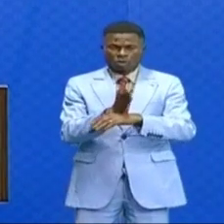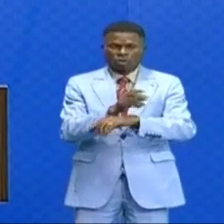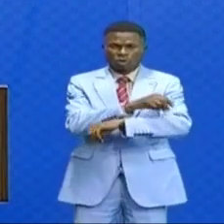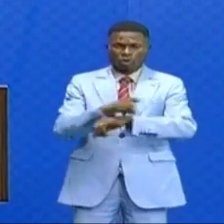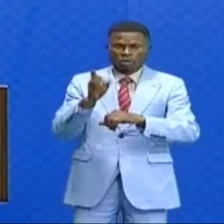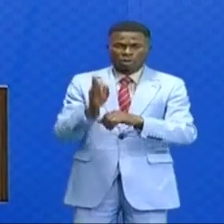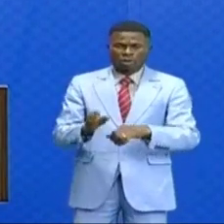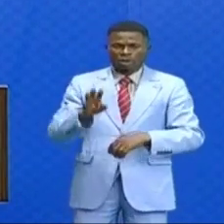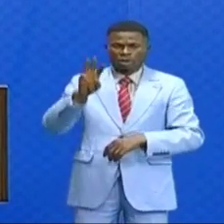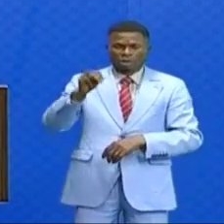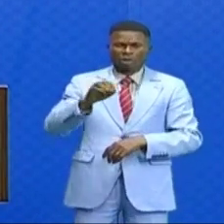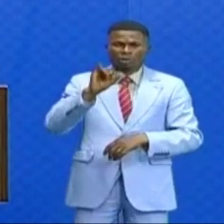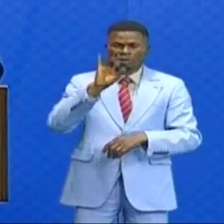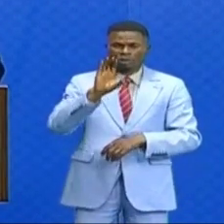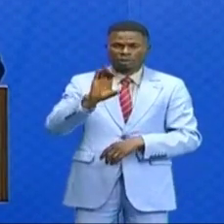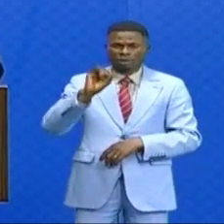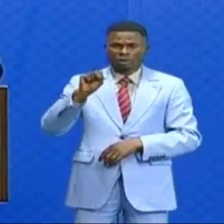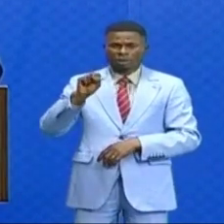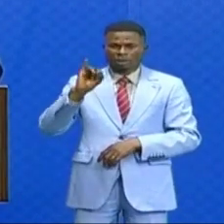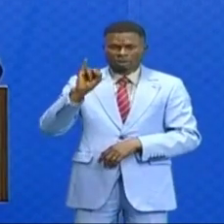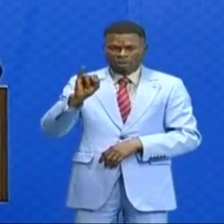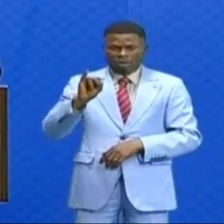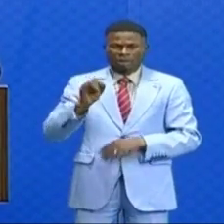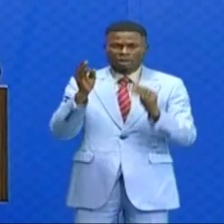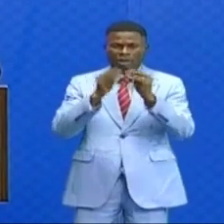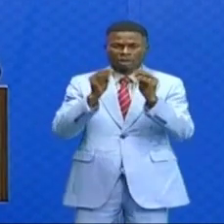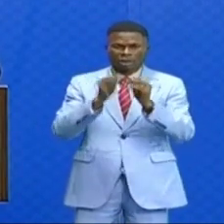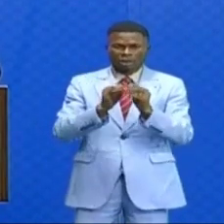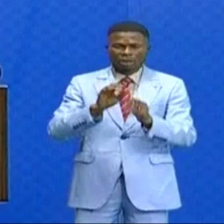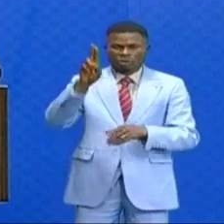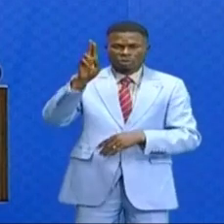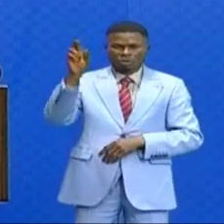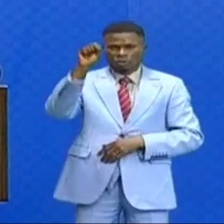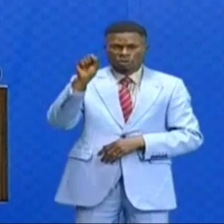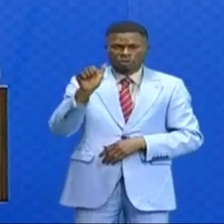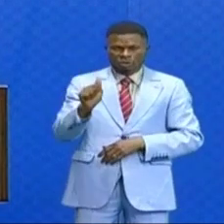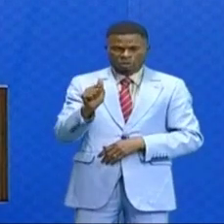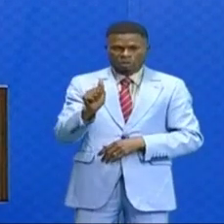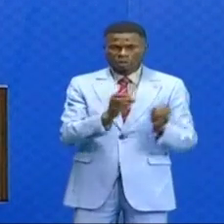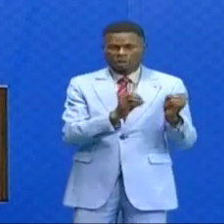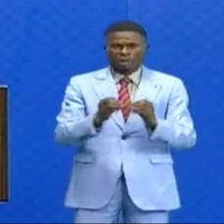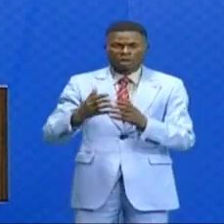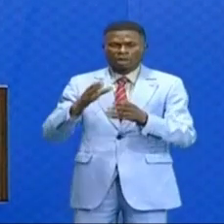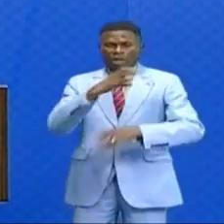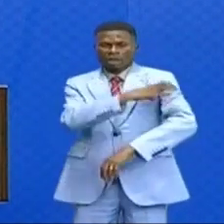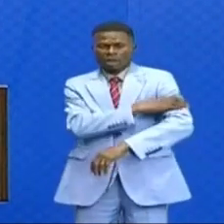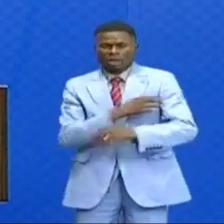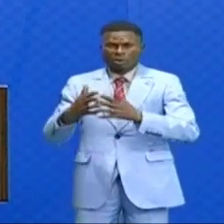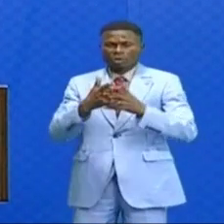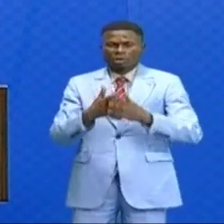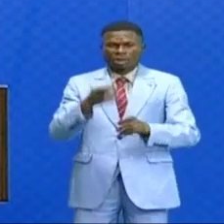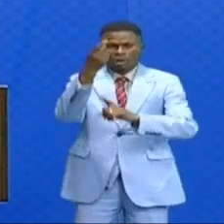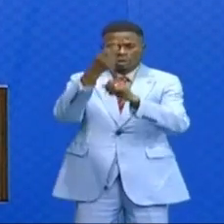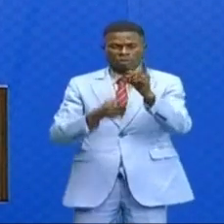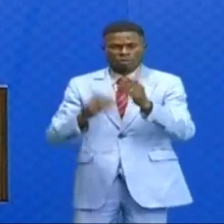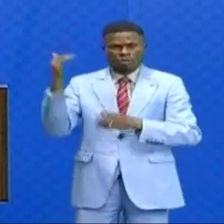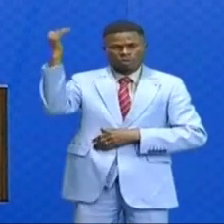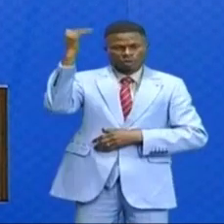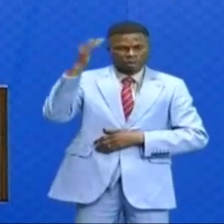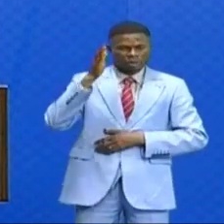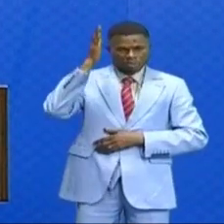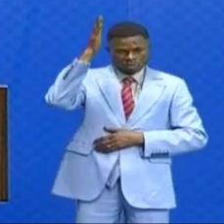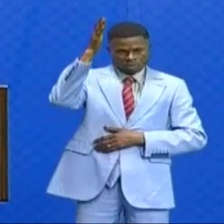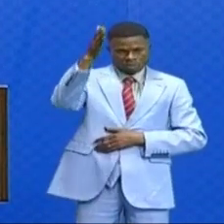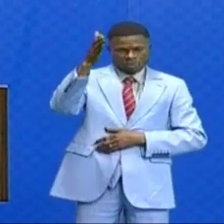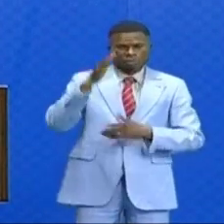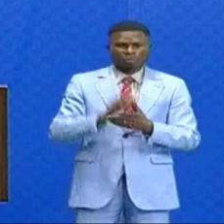du MCC, ainsi que lors du sommet USA-Afrique qui devrait se tenir à Washington en décembre prochain.